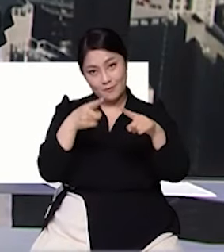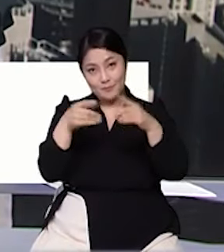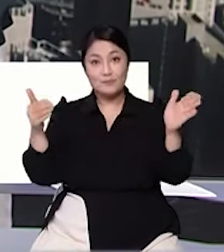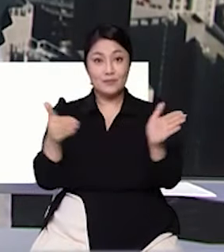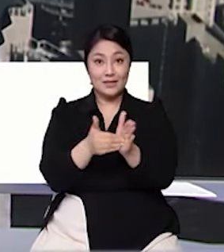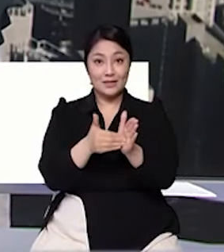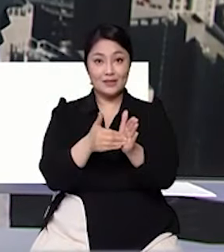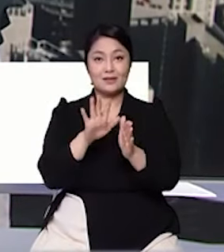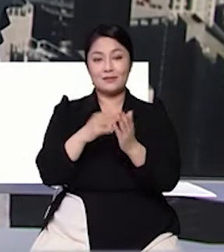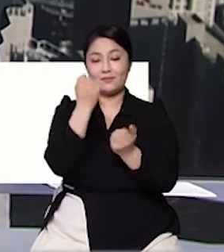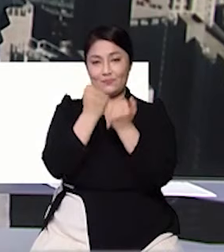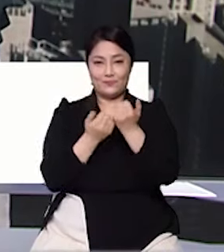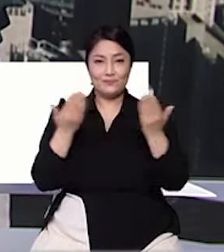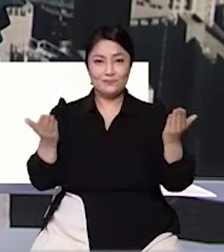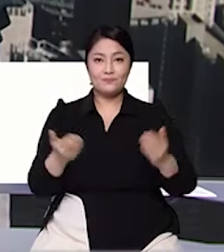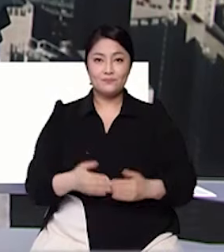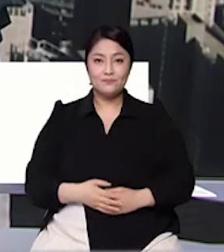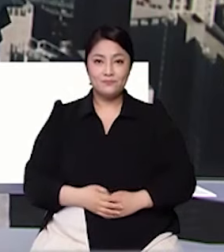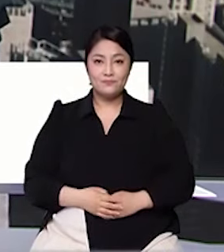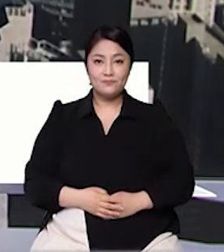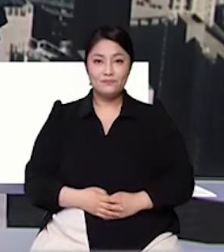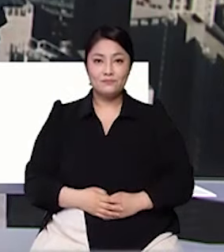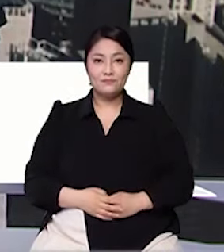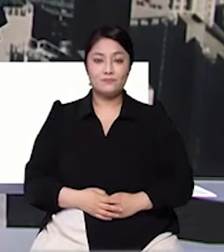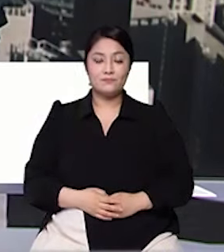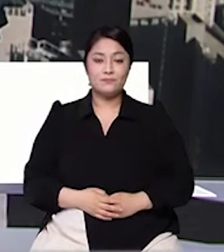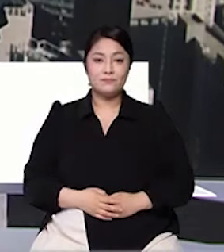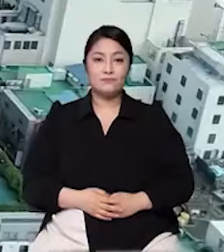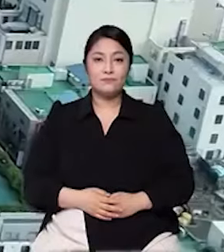봤습니다 이어서 이형기 기자의 보도입니다